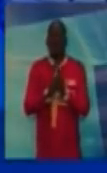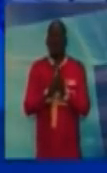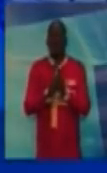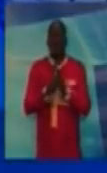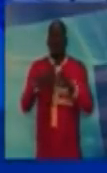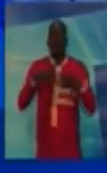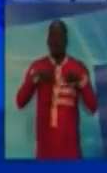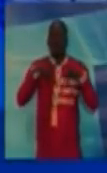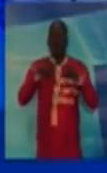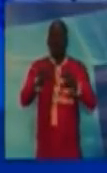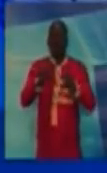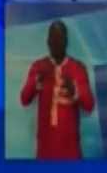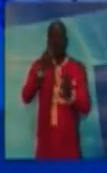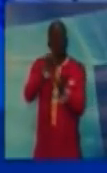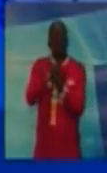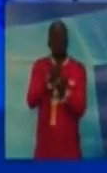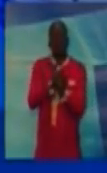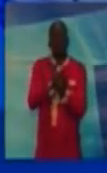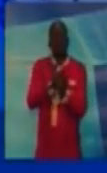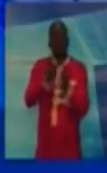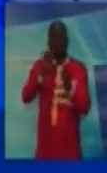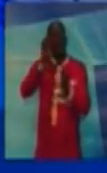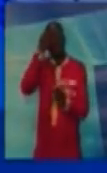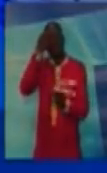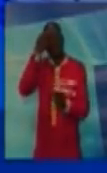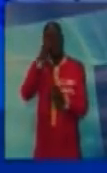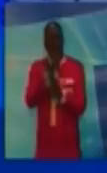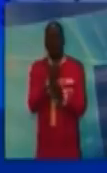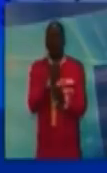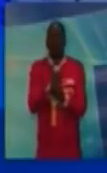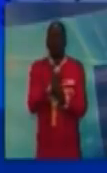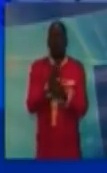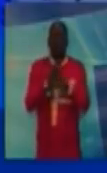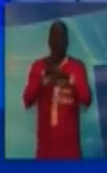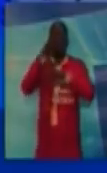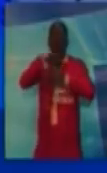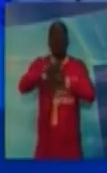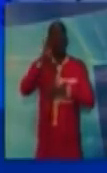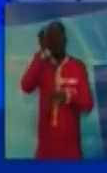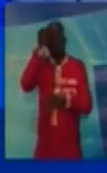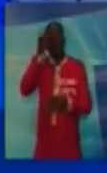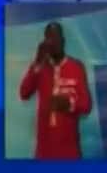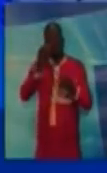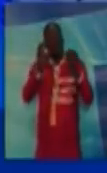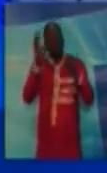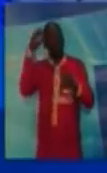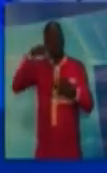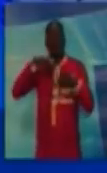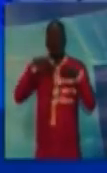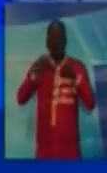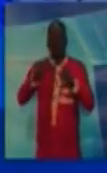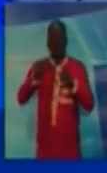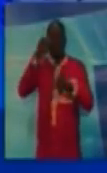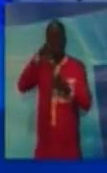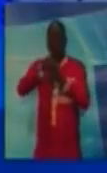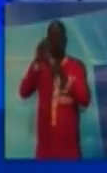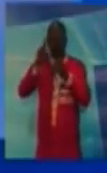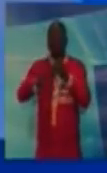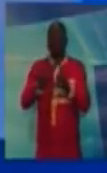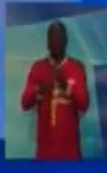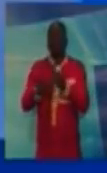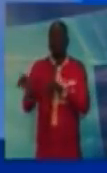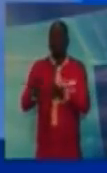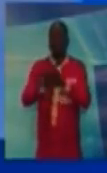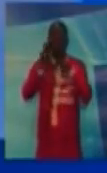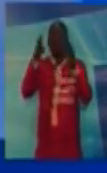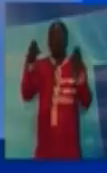La santé des plus petits, l'État s'en préoccupe et y travaille à travers le ministère de la Santé. C'est d'ailleurs ce dernier qui a procédé